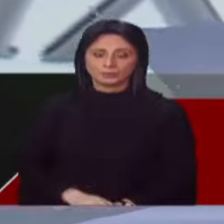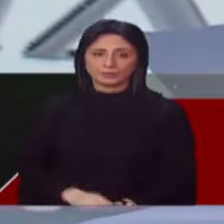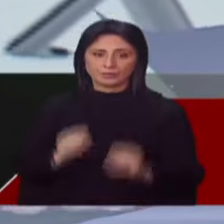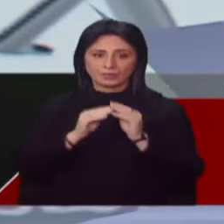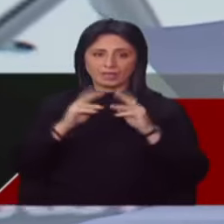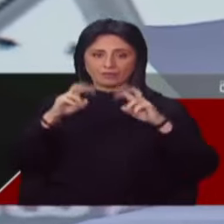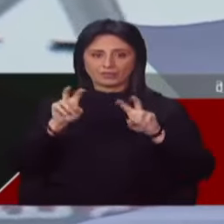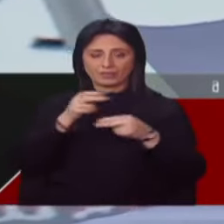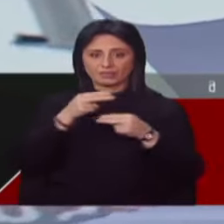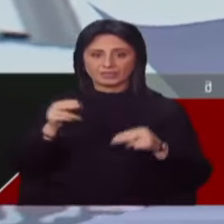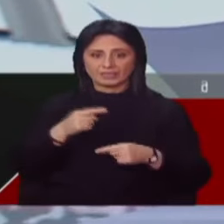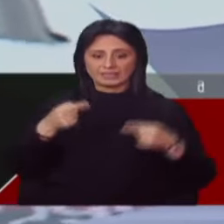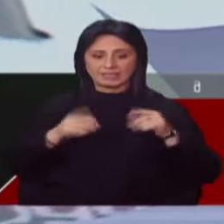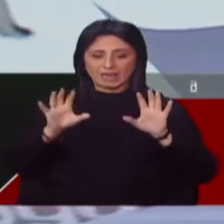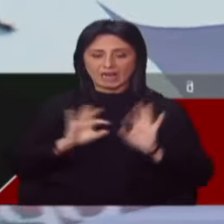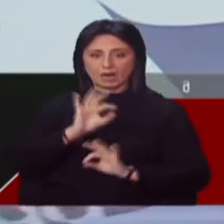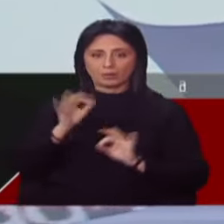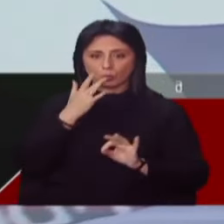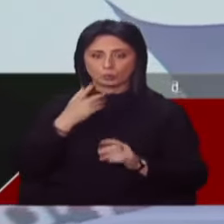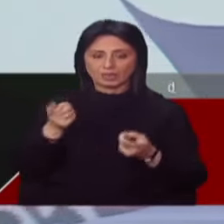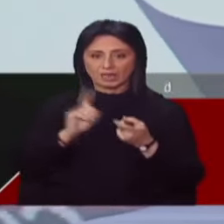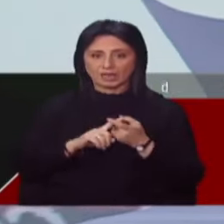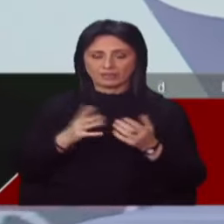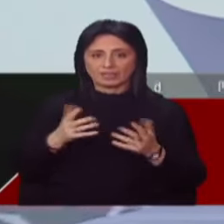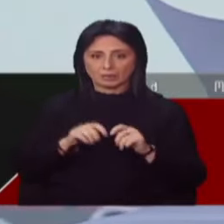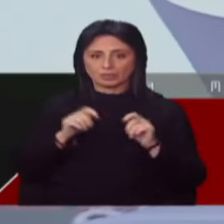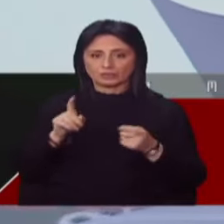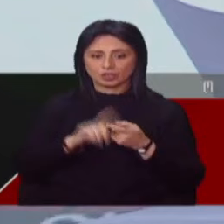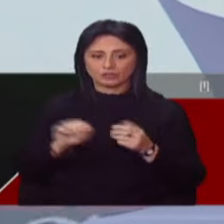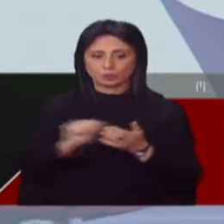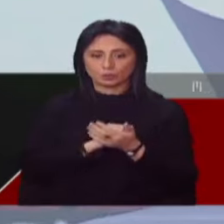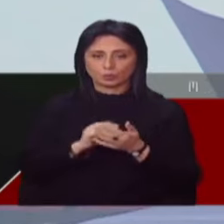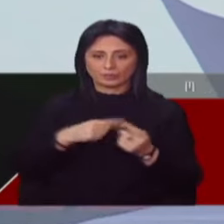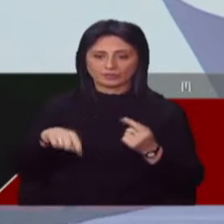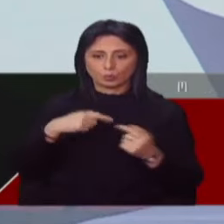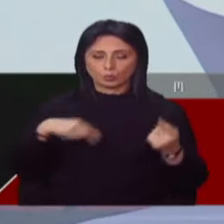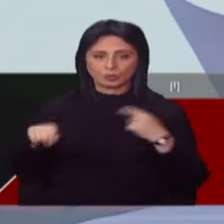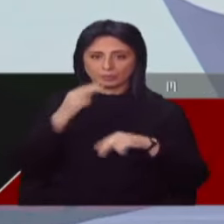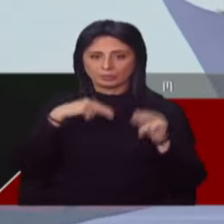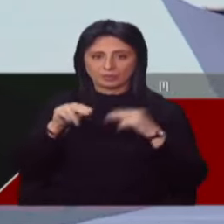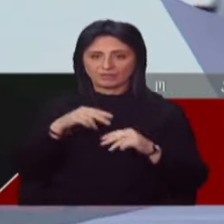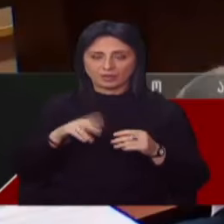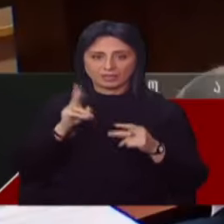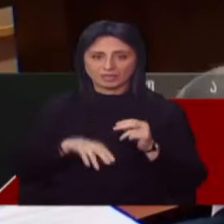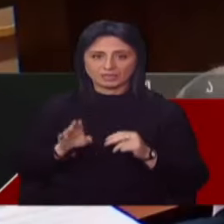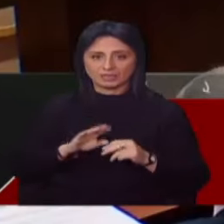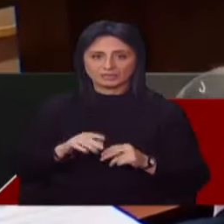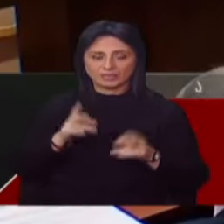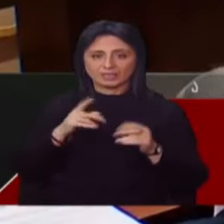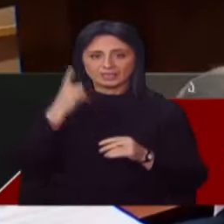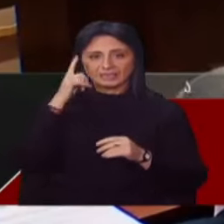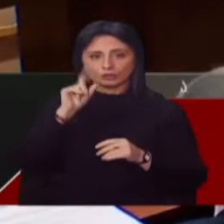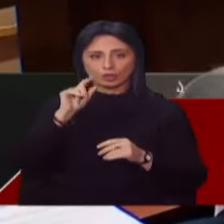კვლავ განხილვის თემა სადაო კანონ პროექტი. უცხოური გავლენის გამჭვირვალობის შესახებ დოკუმენტის ირგვლივ ურთიერთბრალდებები არ წყდება.